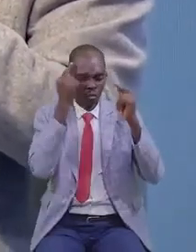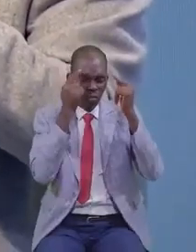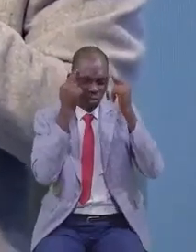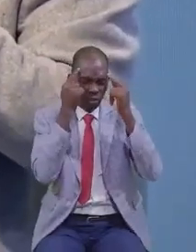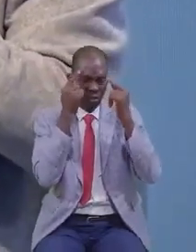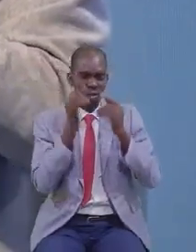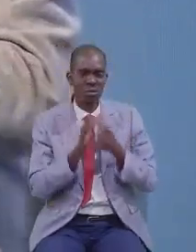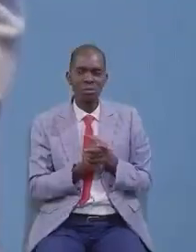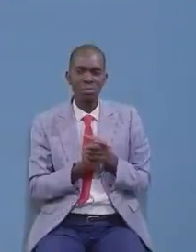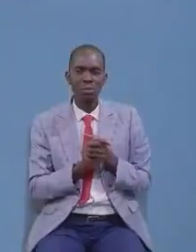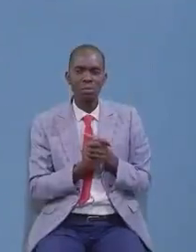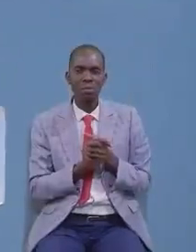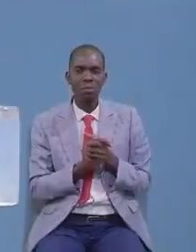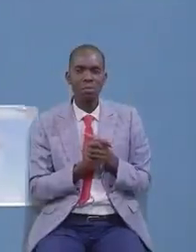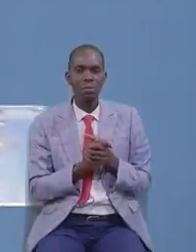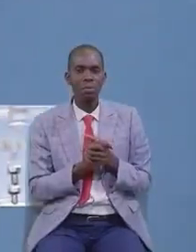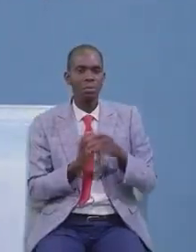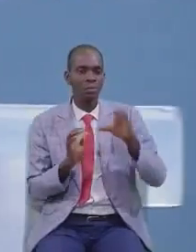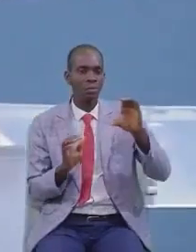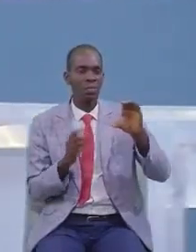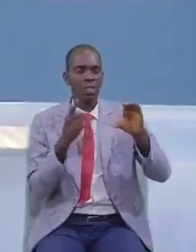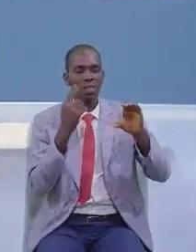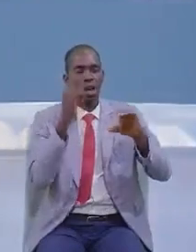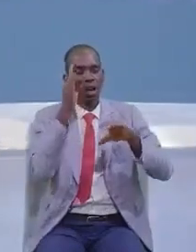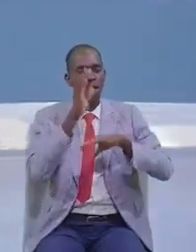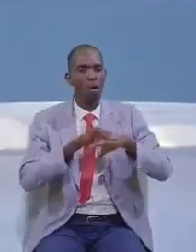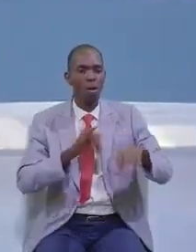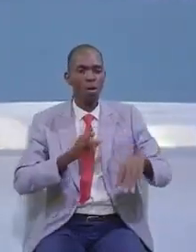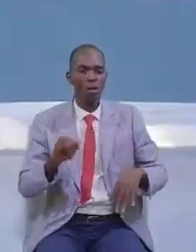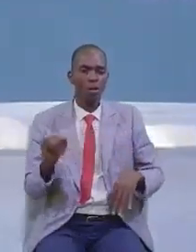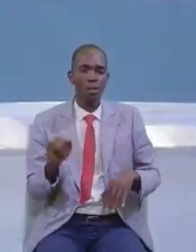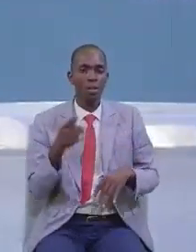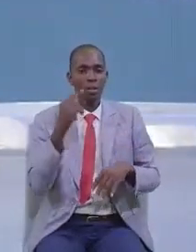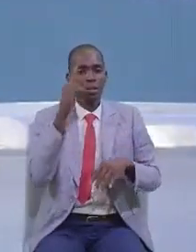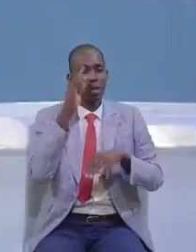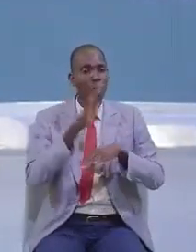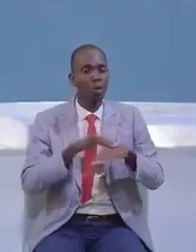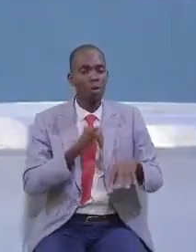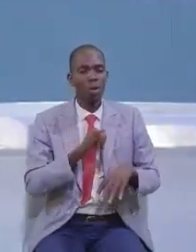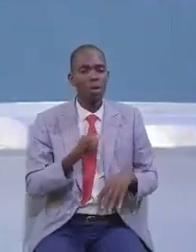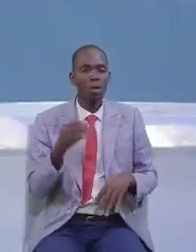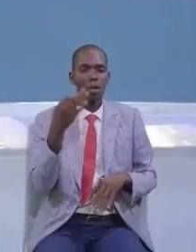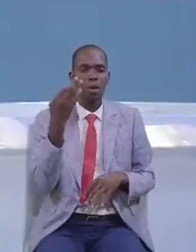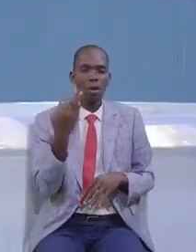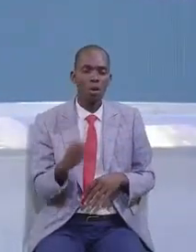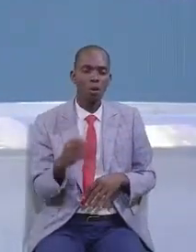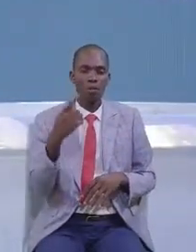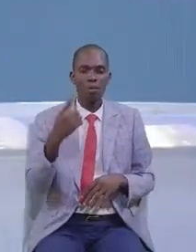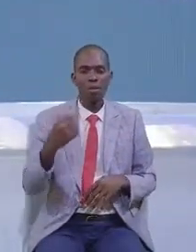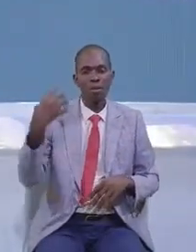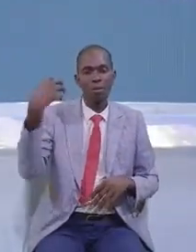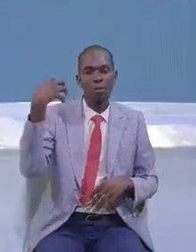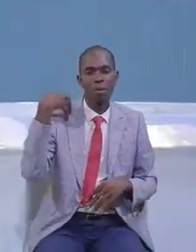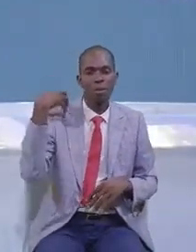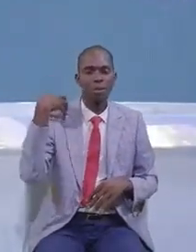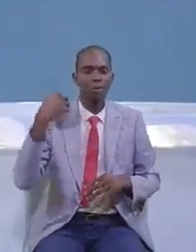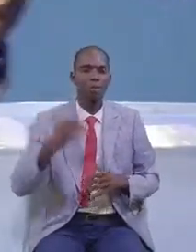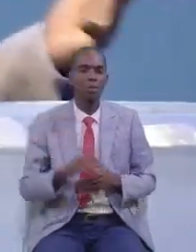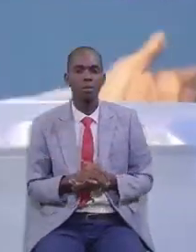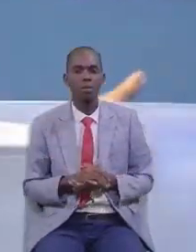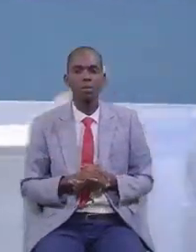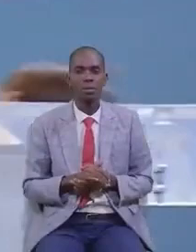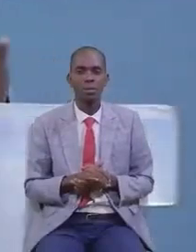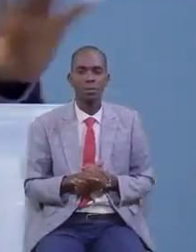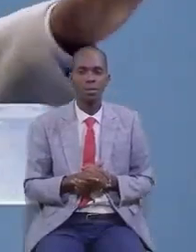yokka aalochanalu, the calling, alage pilupu, the calling of the master, yajamani aina vaani